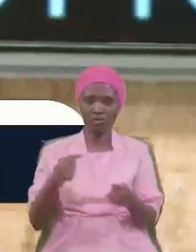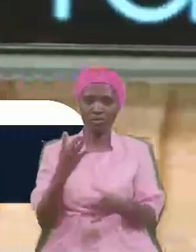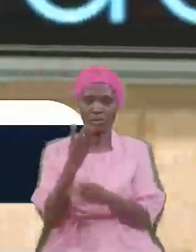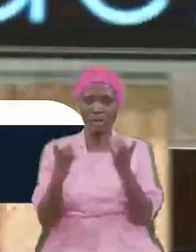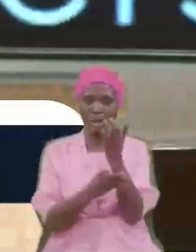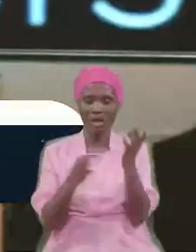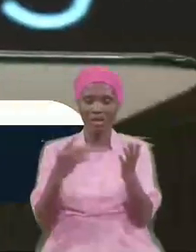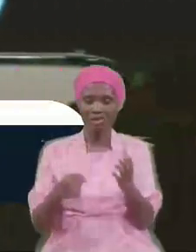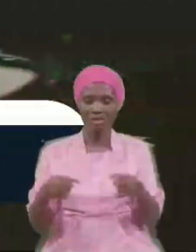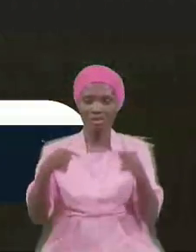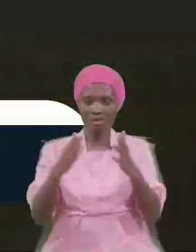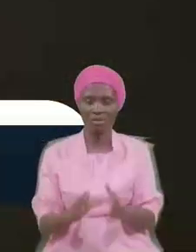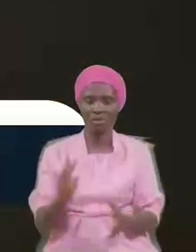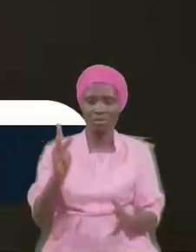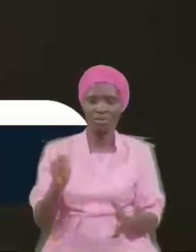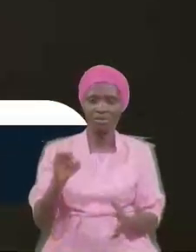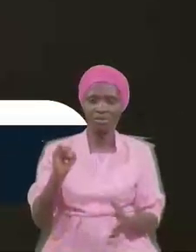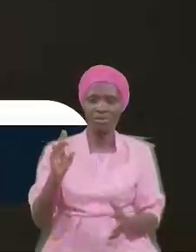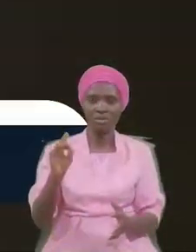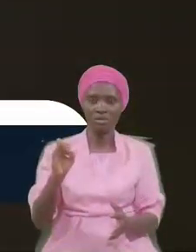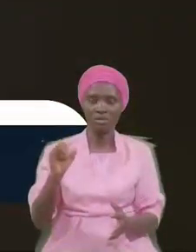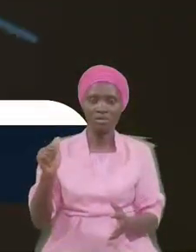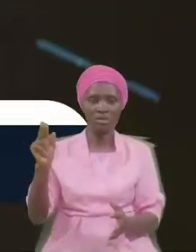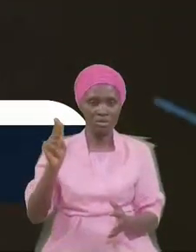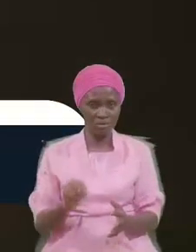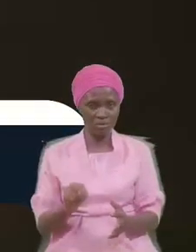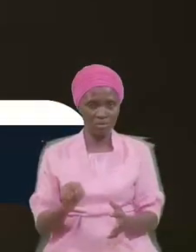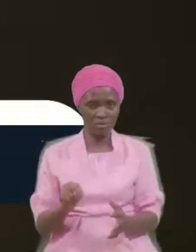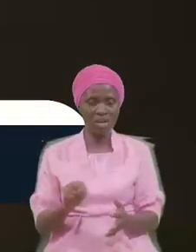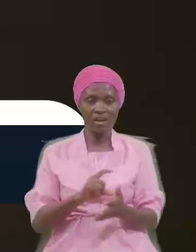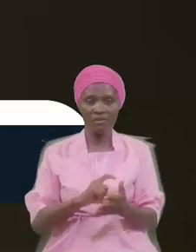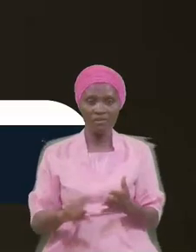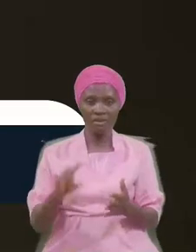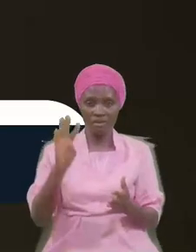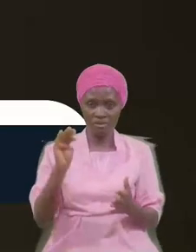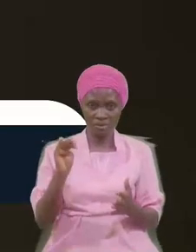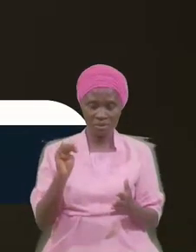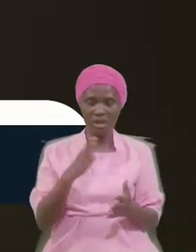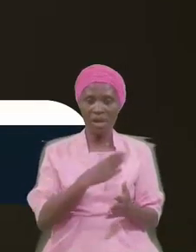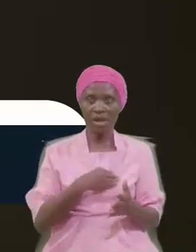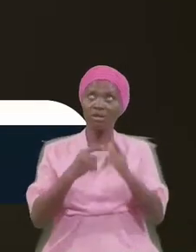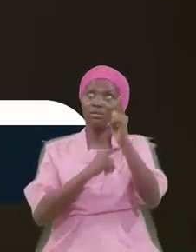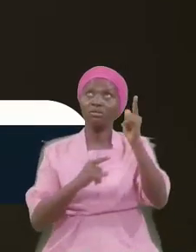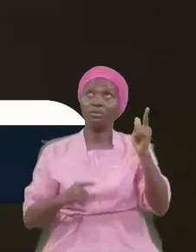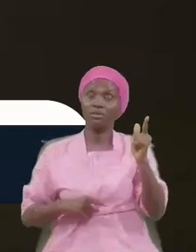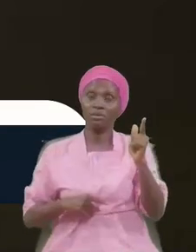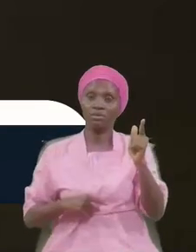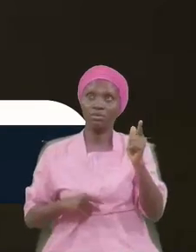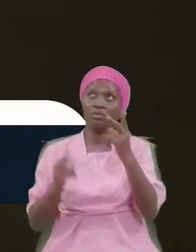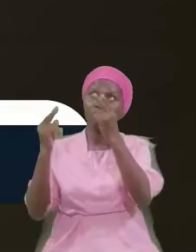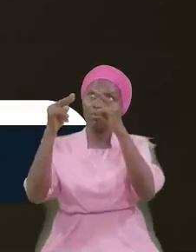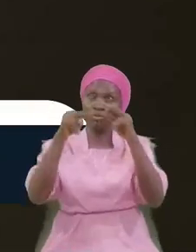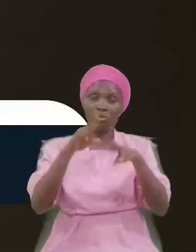Madian. » Voyons le verset suivant. 14 dit, l'Éternel se tourna vers